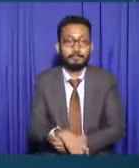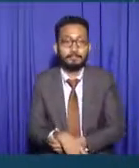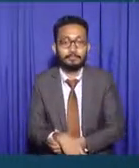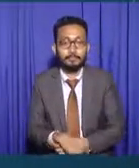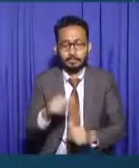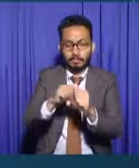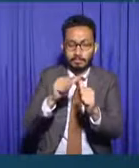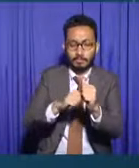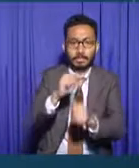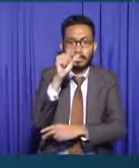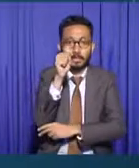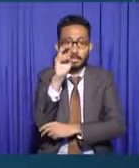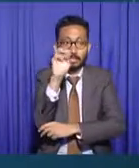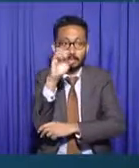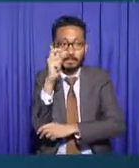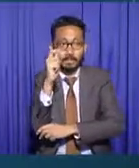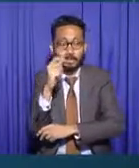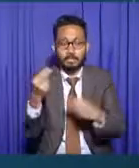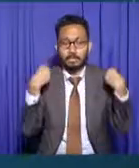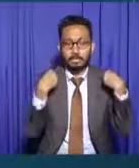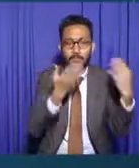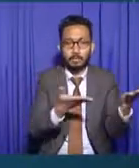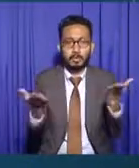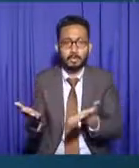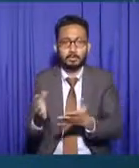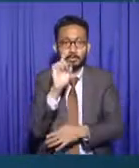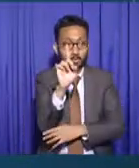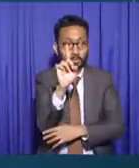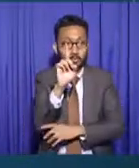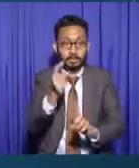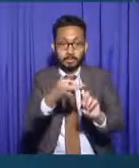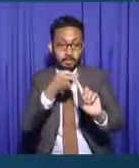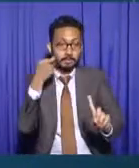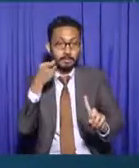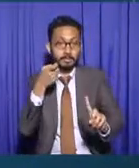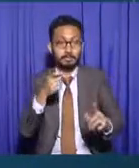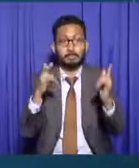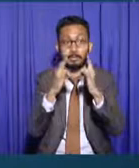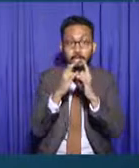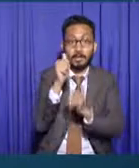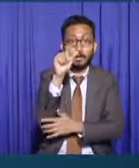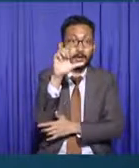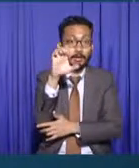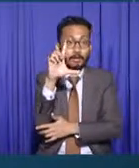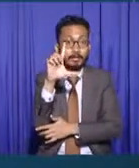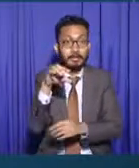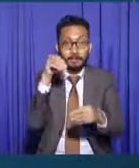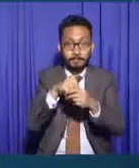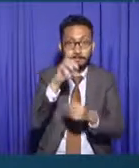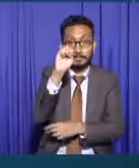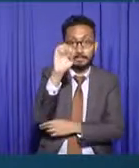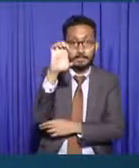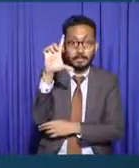setiap gamet hanya akan membawa satu daripada sepasang alis